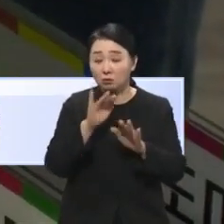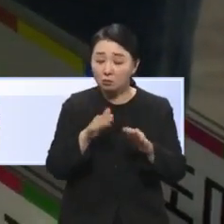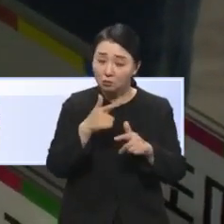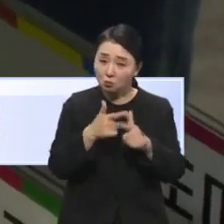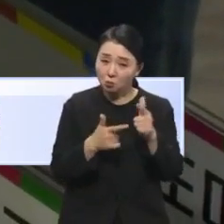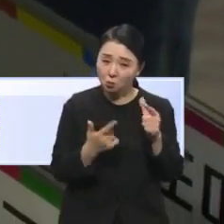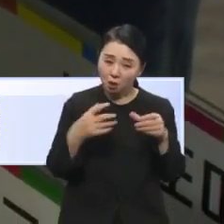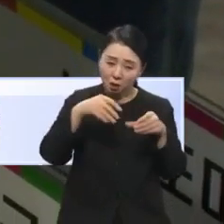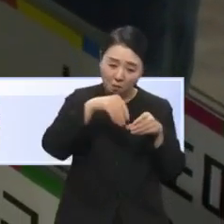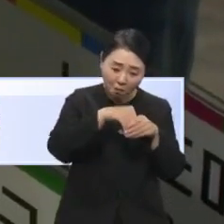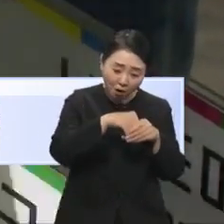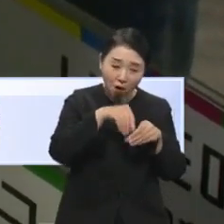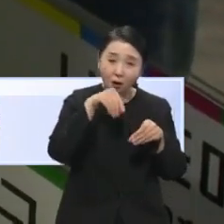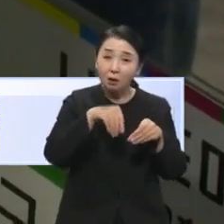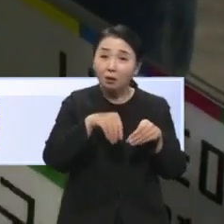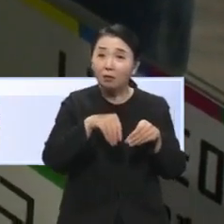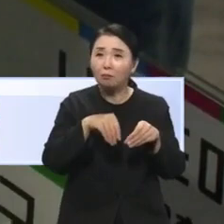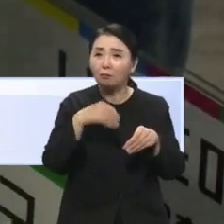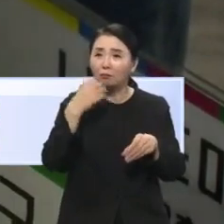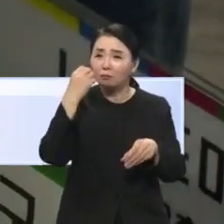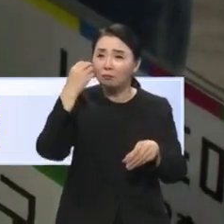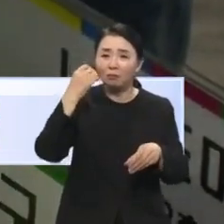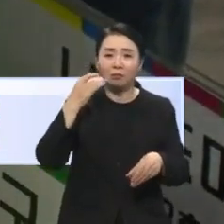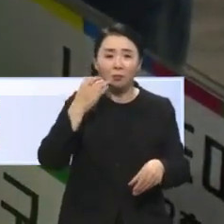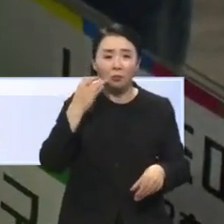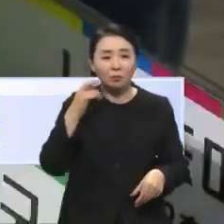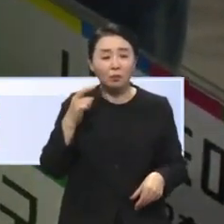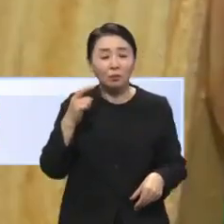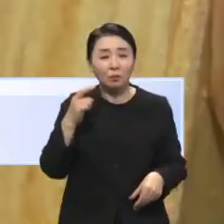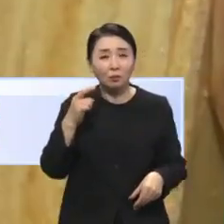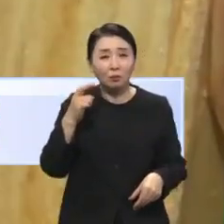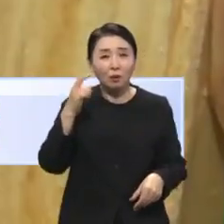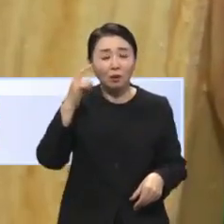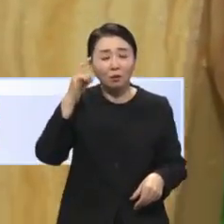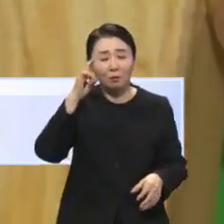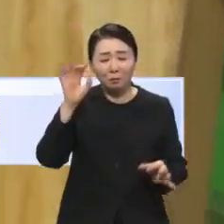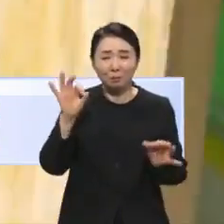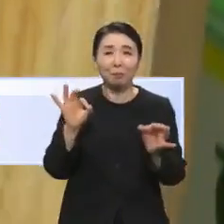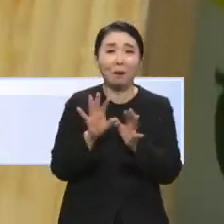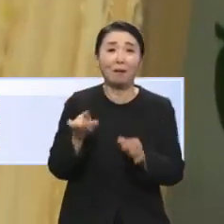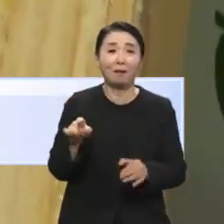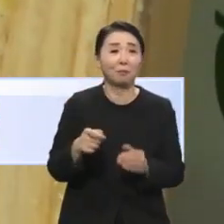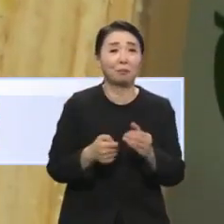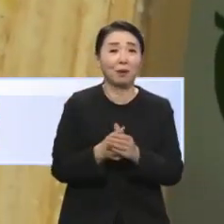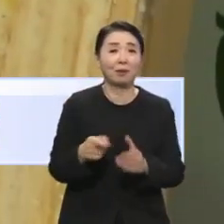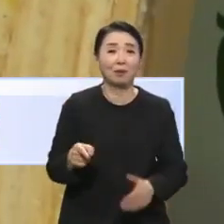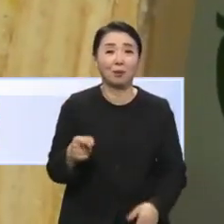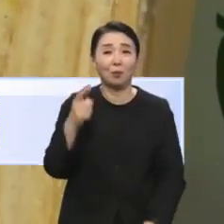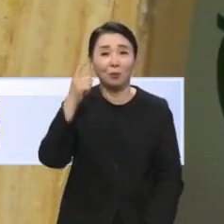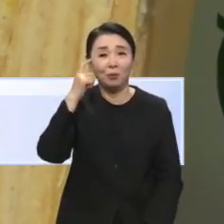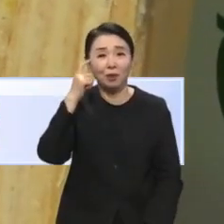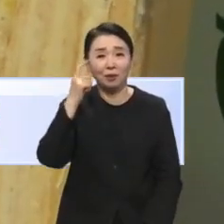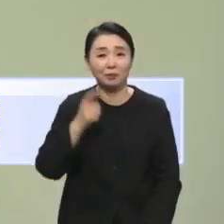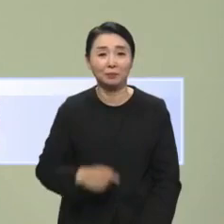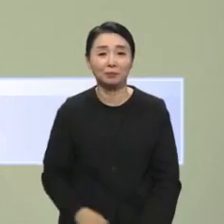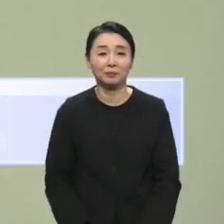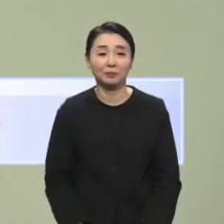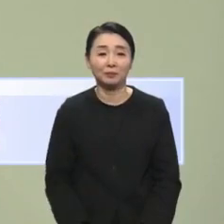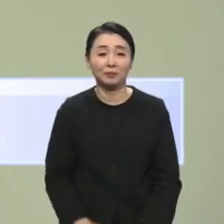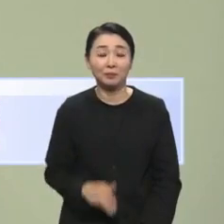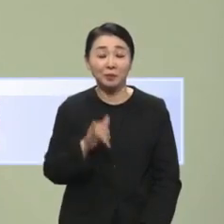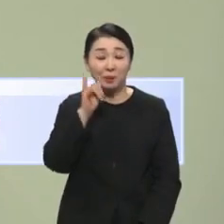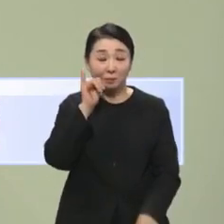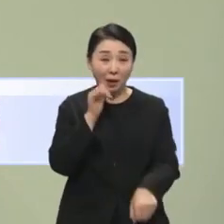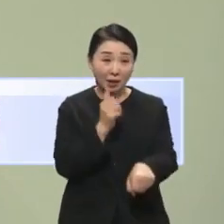기발했다 좀 표현이 좀 그렇긴 하지만 좀 사람들이 좀 쉽게 생각할 수 없는 방법이었던 거 같습니다 예 왜냐면은 이게 지금 마약을 지금